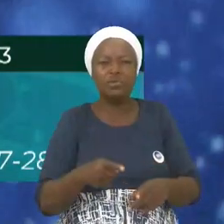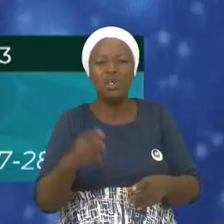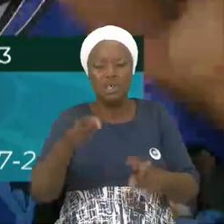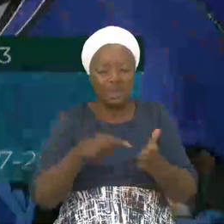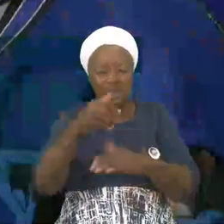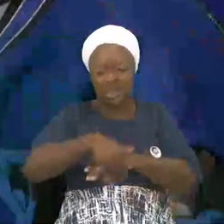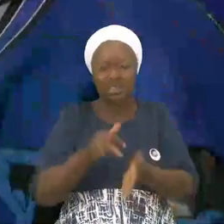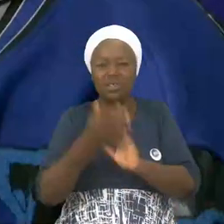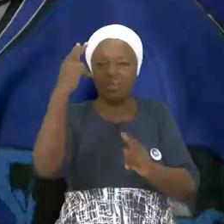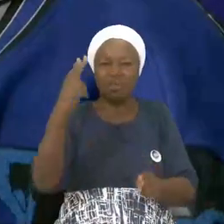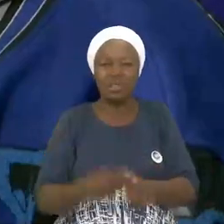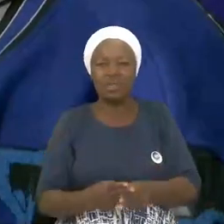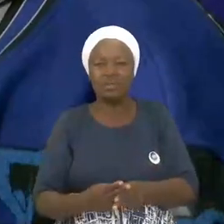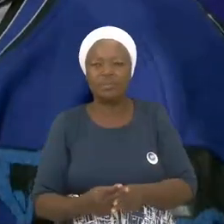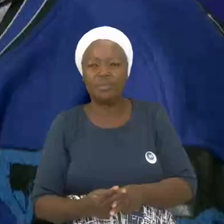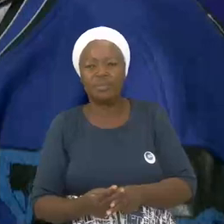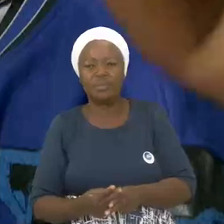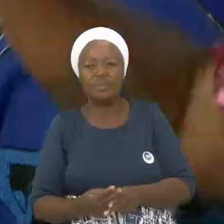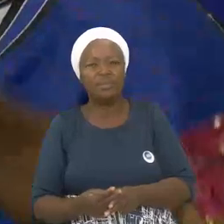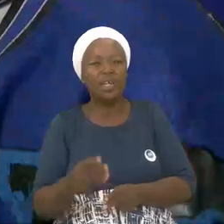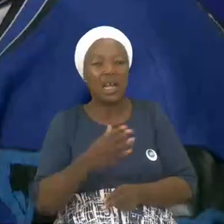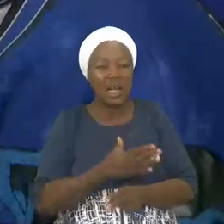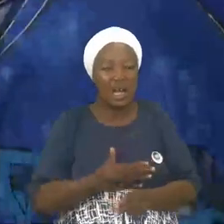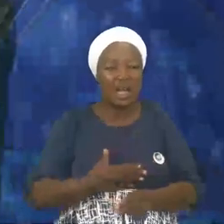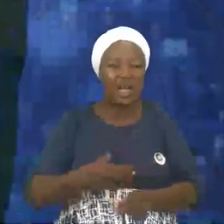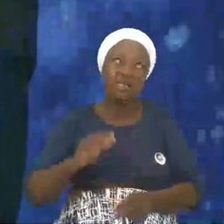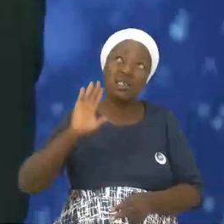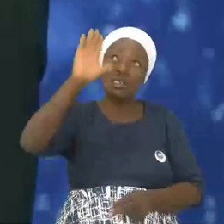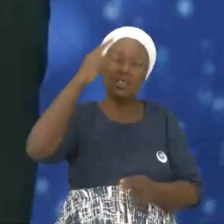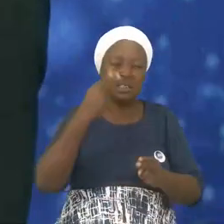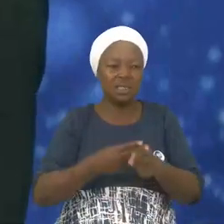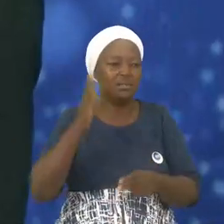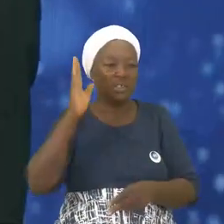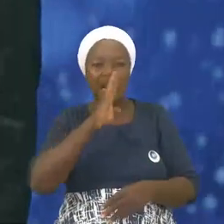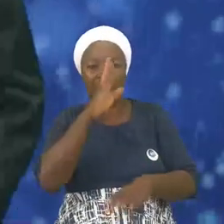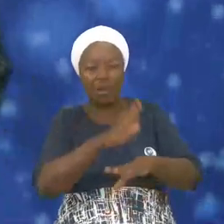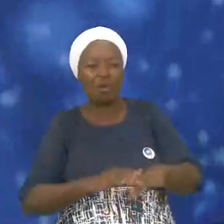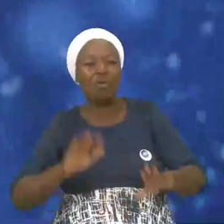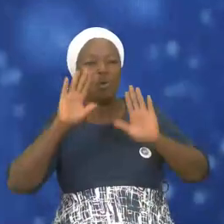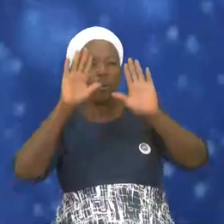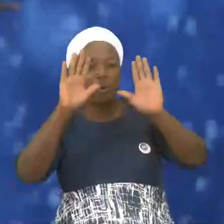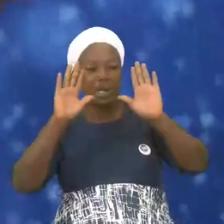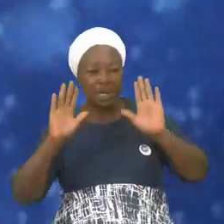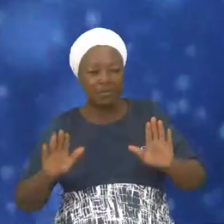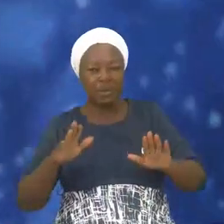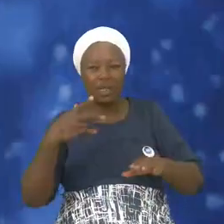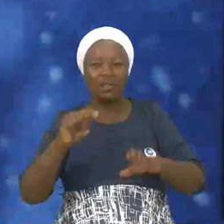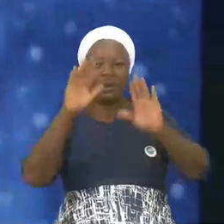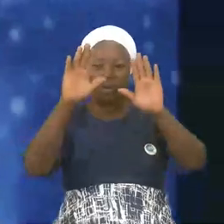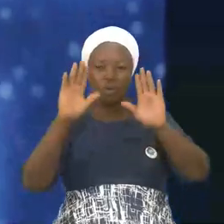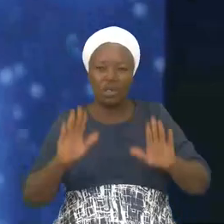que soit les défis que tu as, il les portera au nom de Jésus. Et son